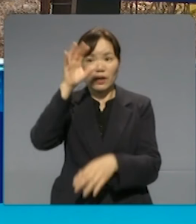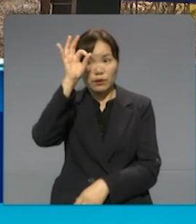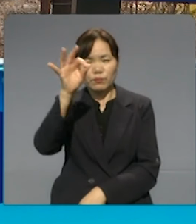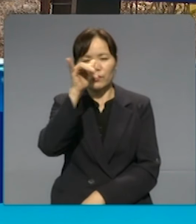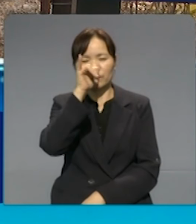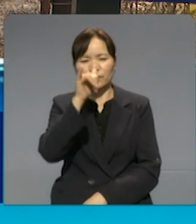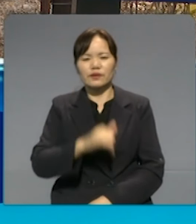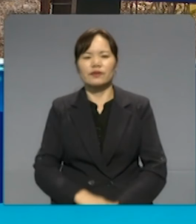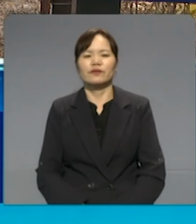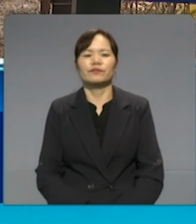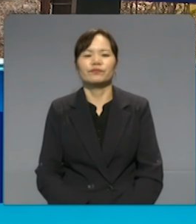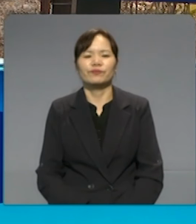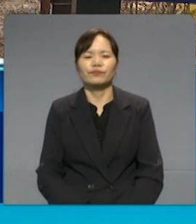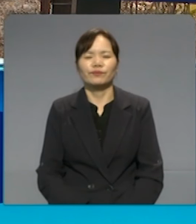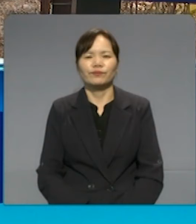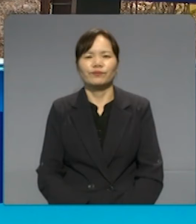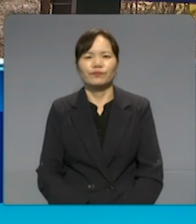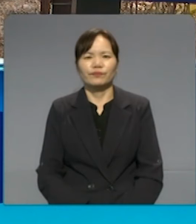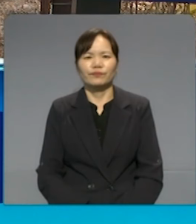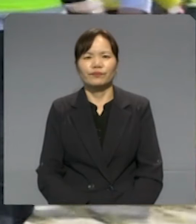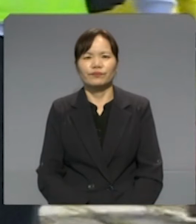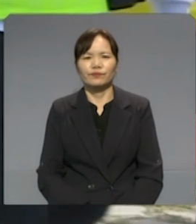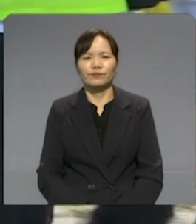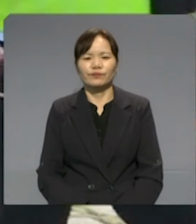있습니다. 김대영 기자입니다.